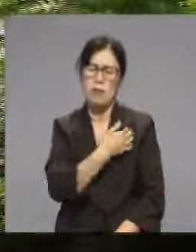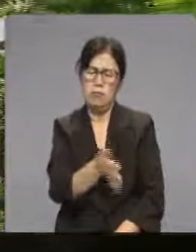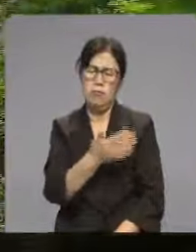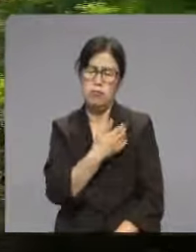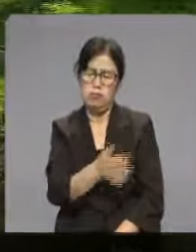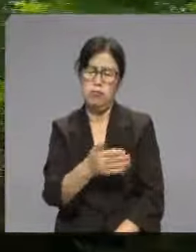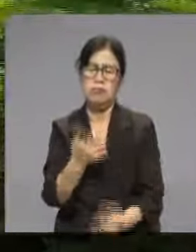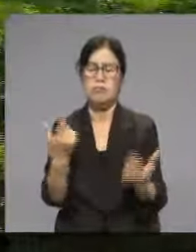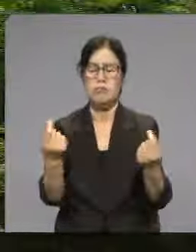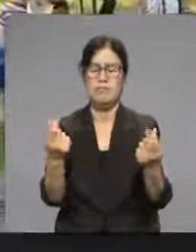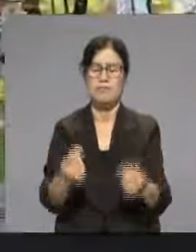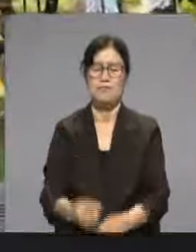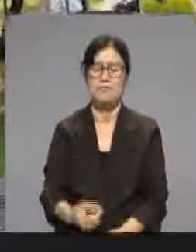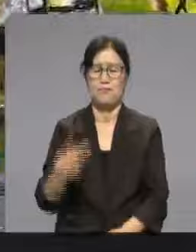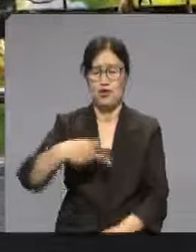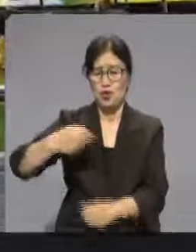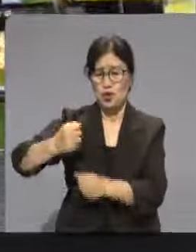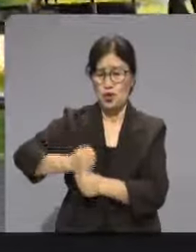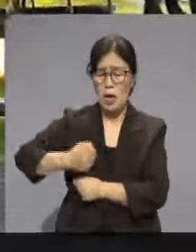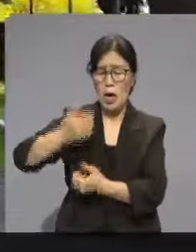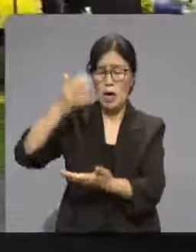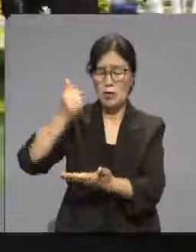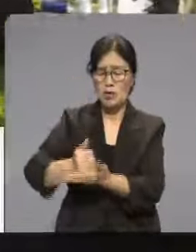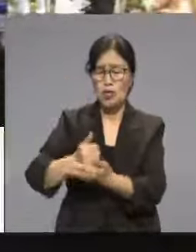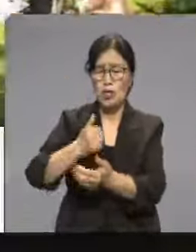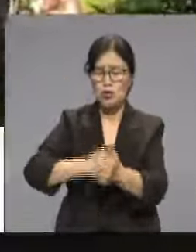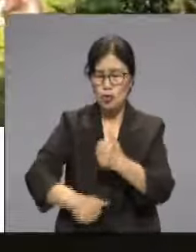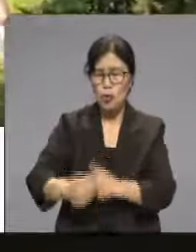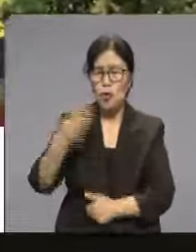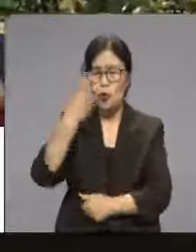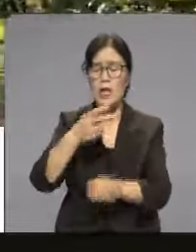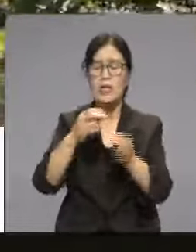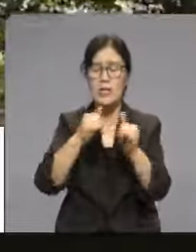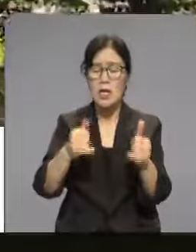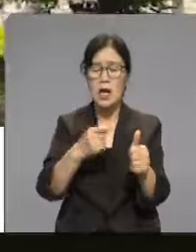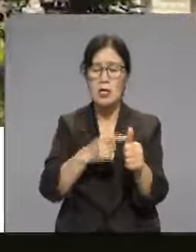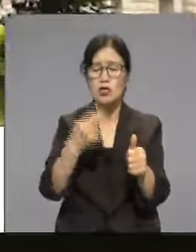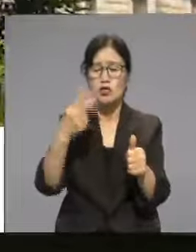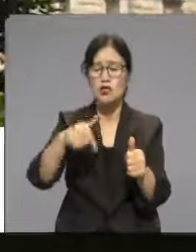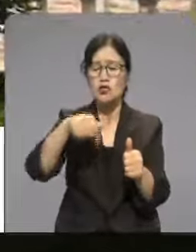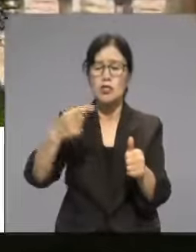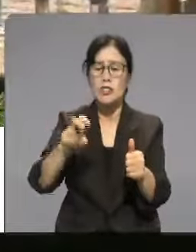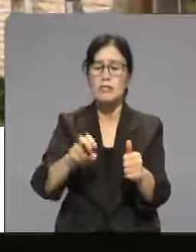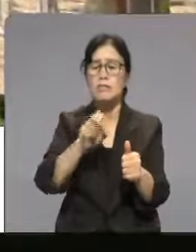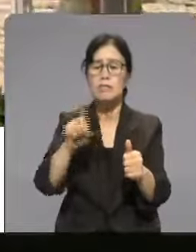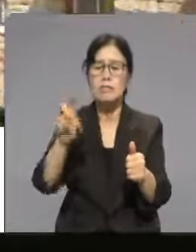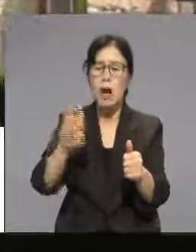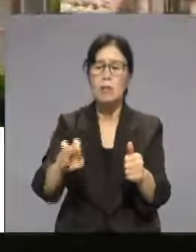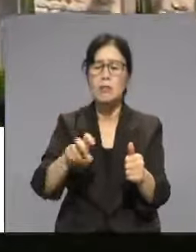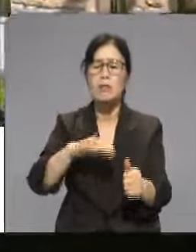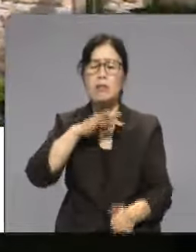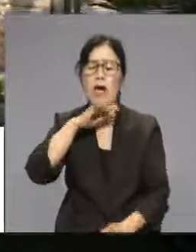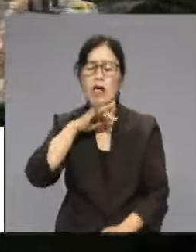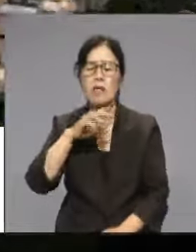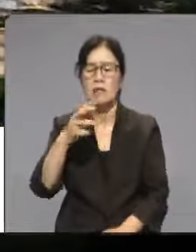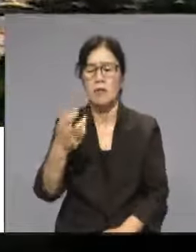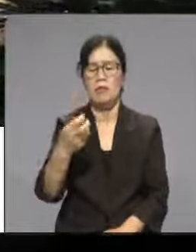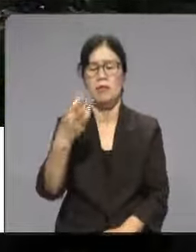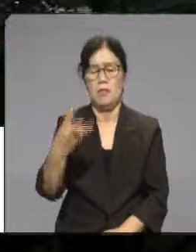실정입니다. 두경승 장군의 후손이며 관리자인 두금암 씨는 83세의